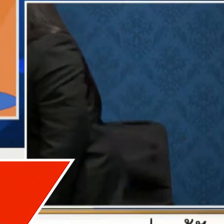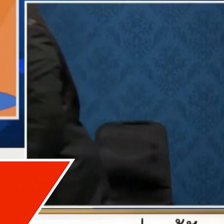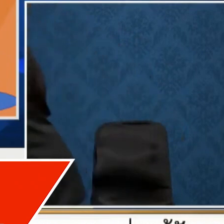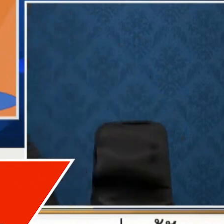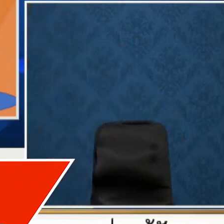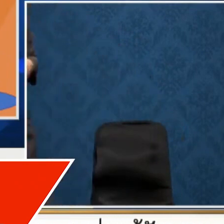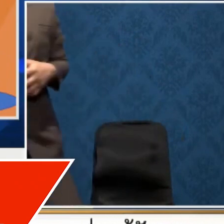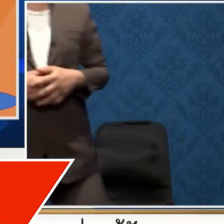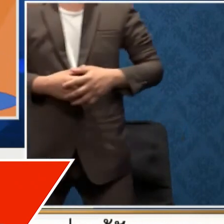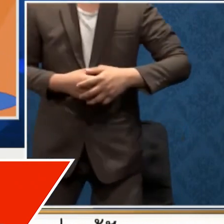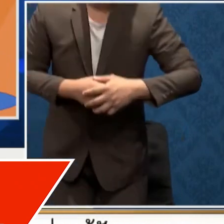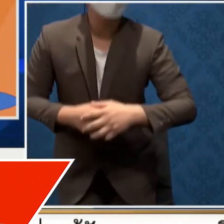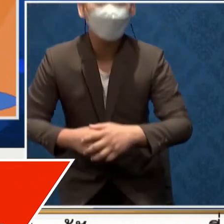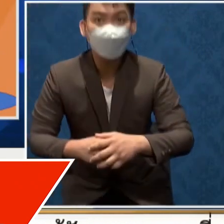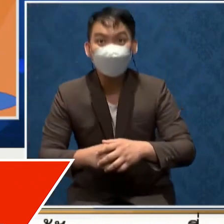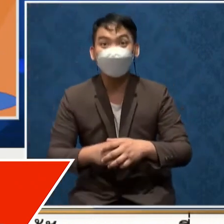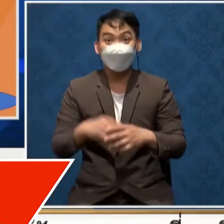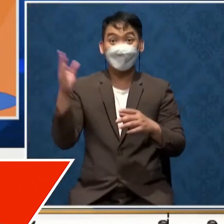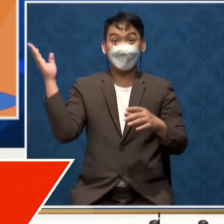ครับ